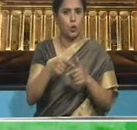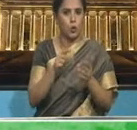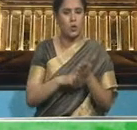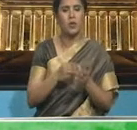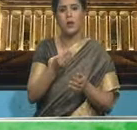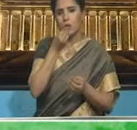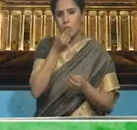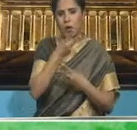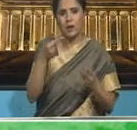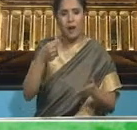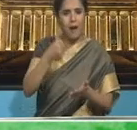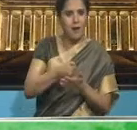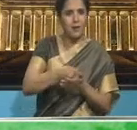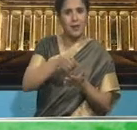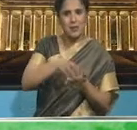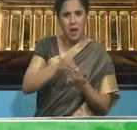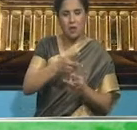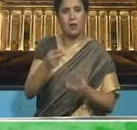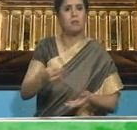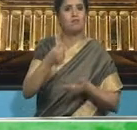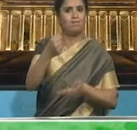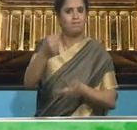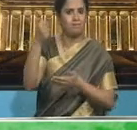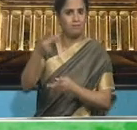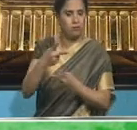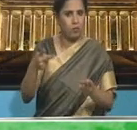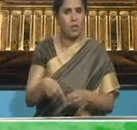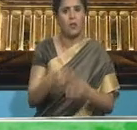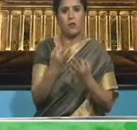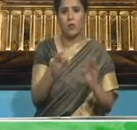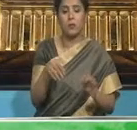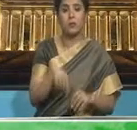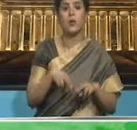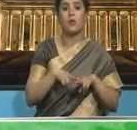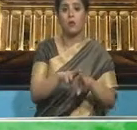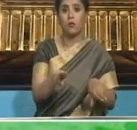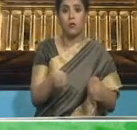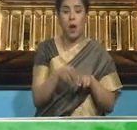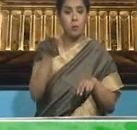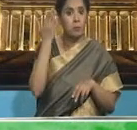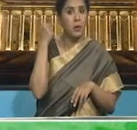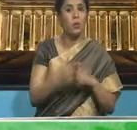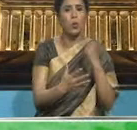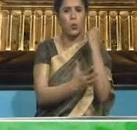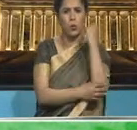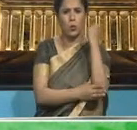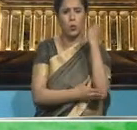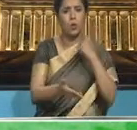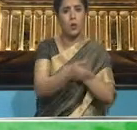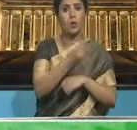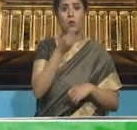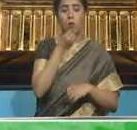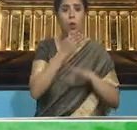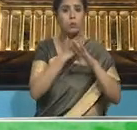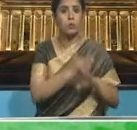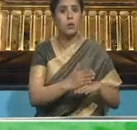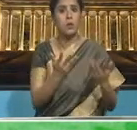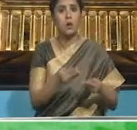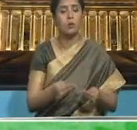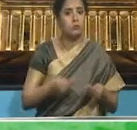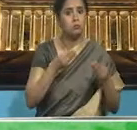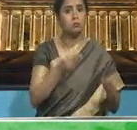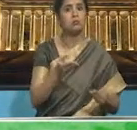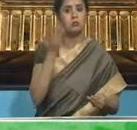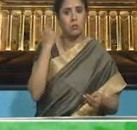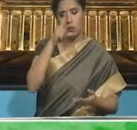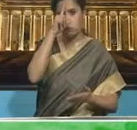करते हुए सरकार ने उस समय गरीब परिवारों के लिए खाद्य सुरक्षा सुनिश्चित